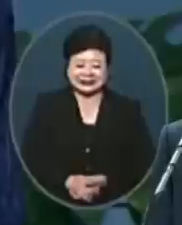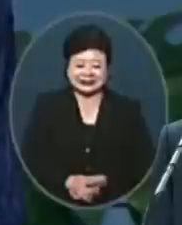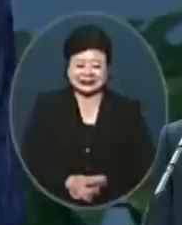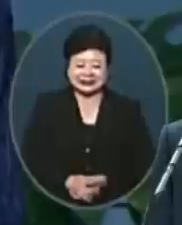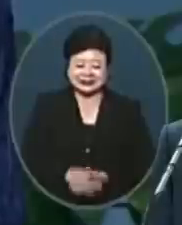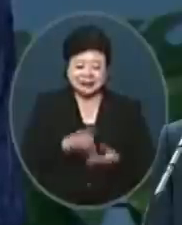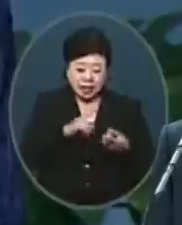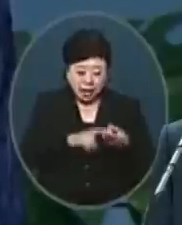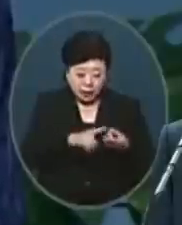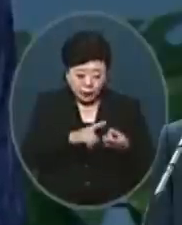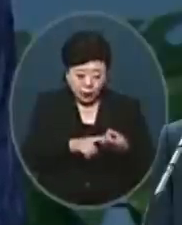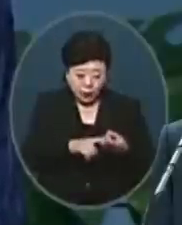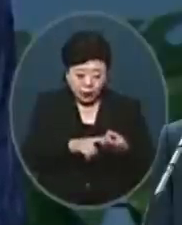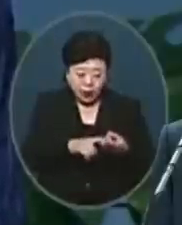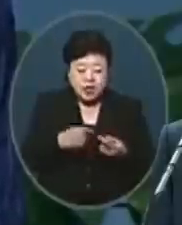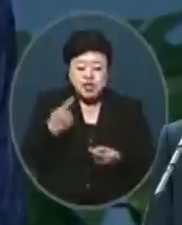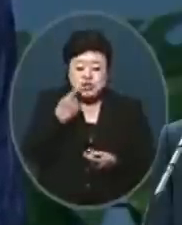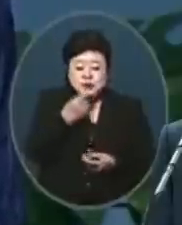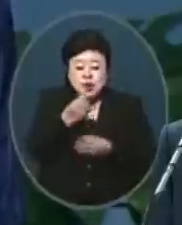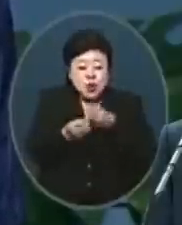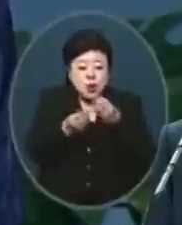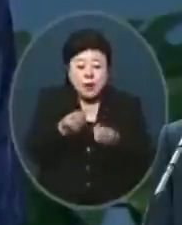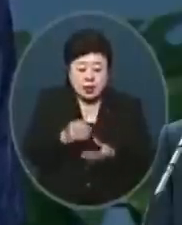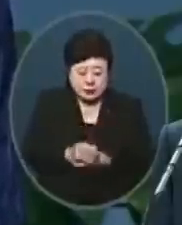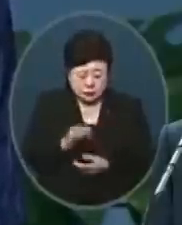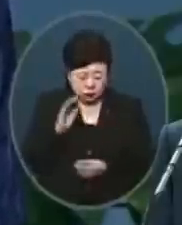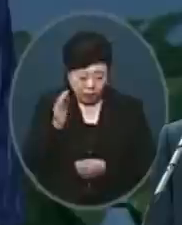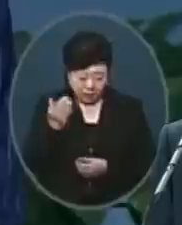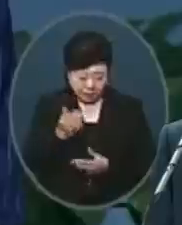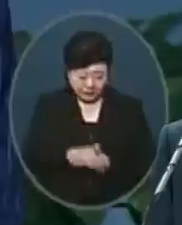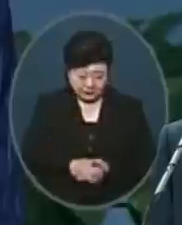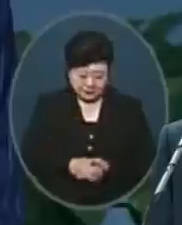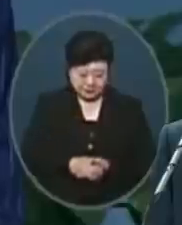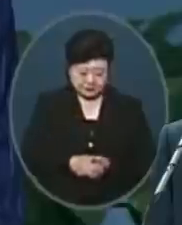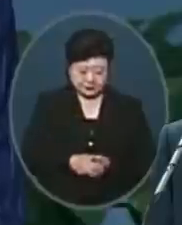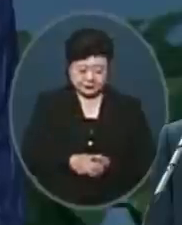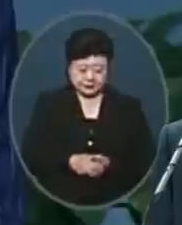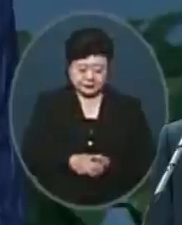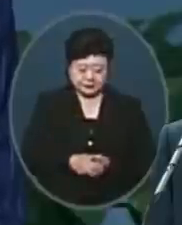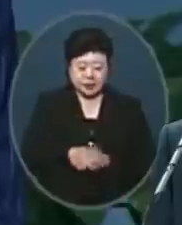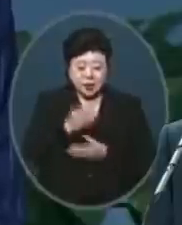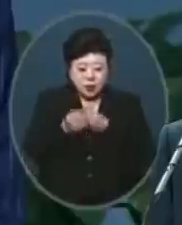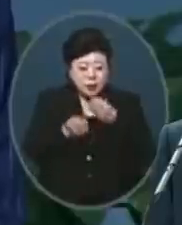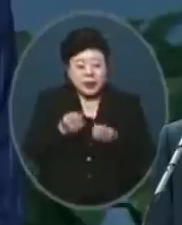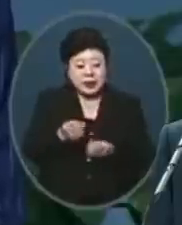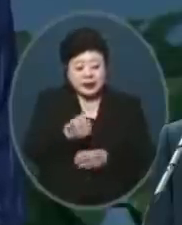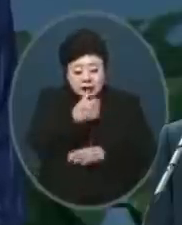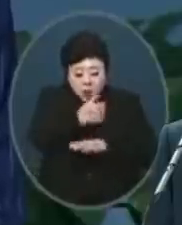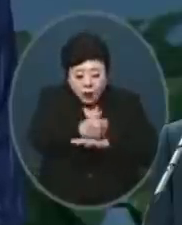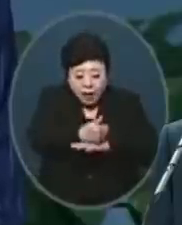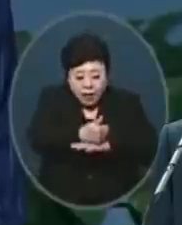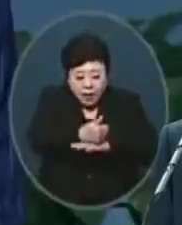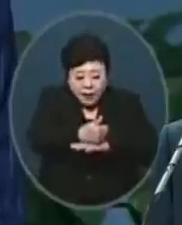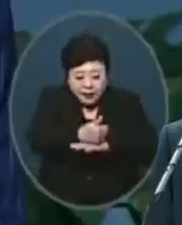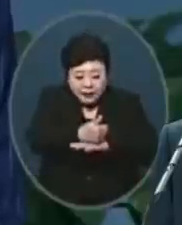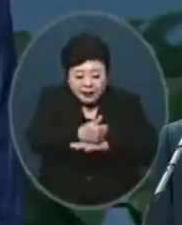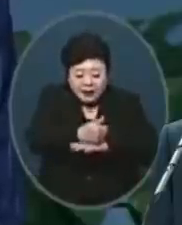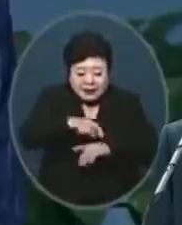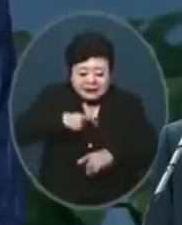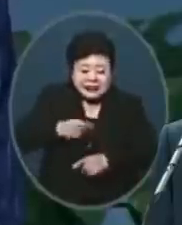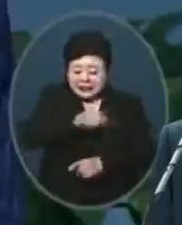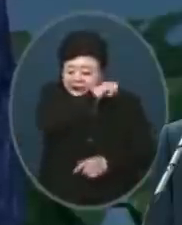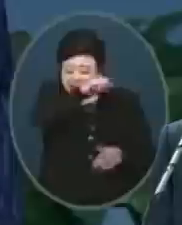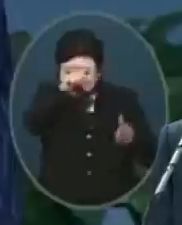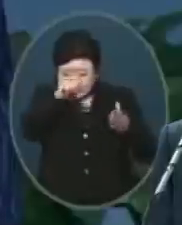그렇게 입술로 고백함으로 말미암아 그 고백한 결과가 자기 생애